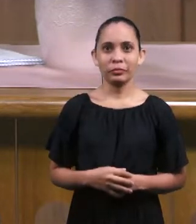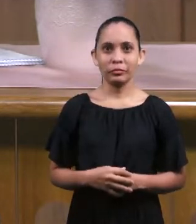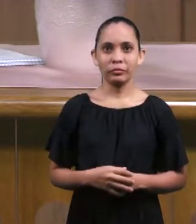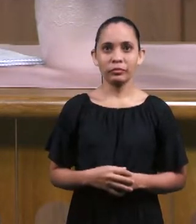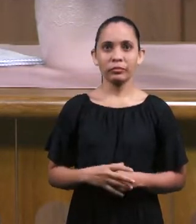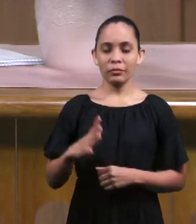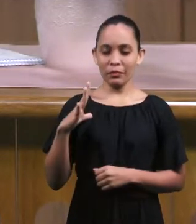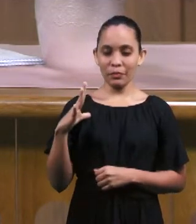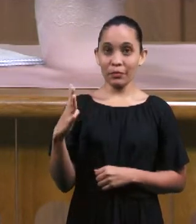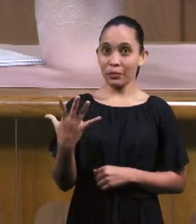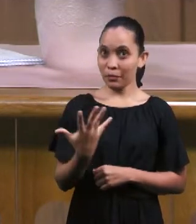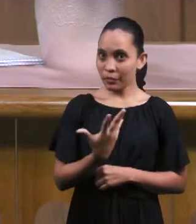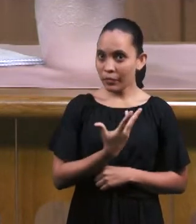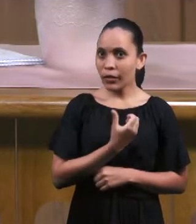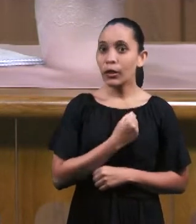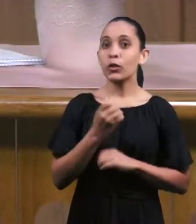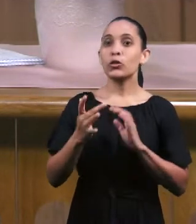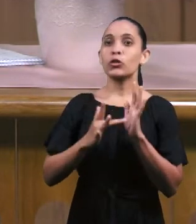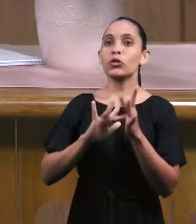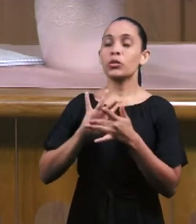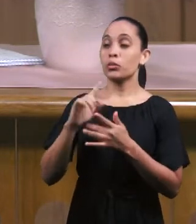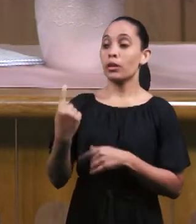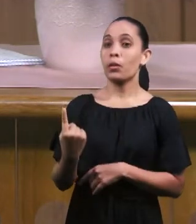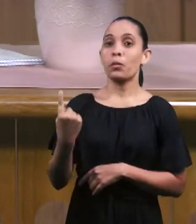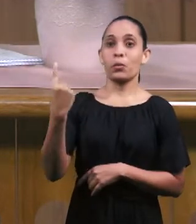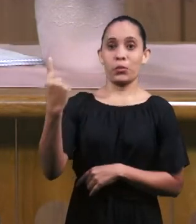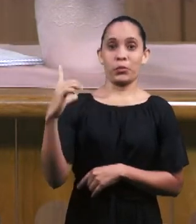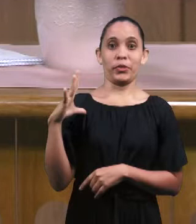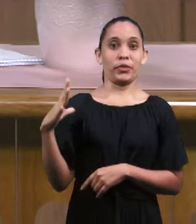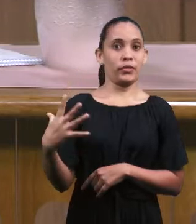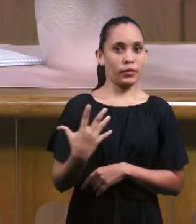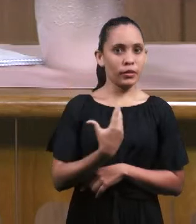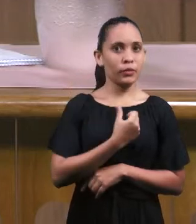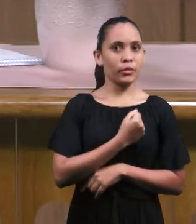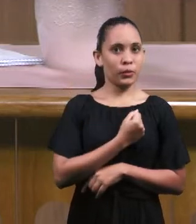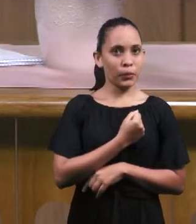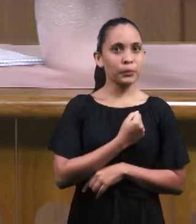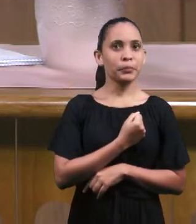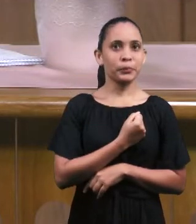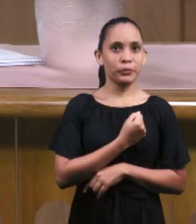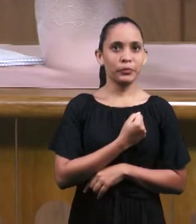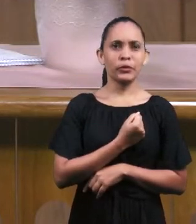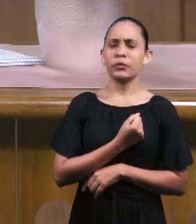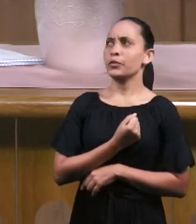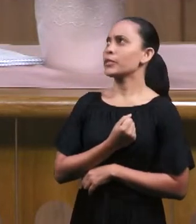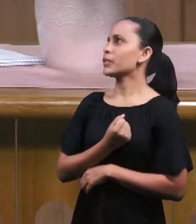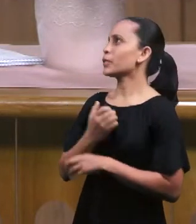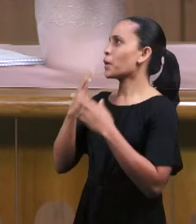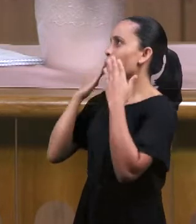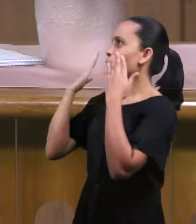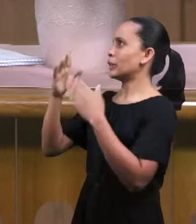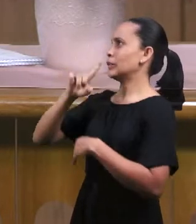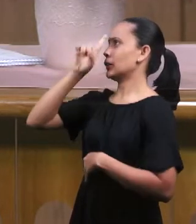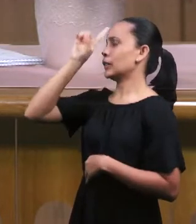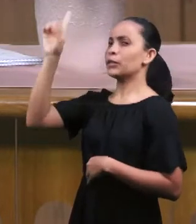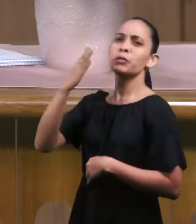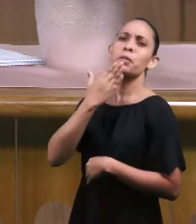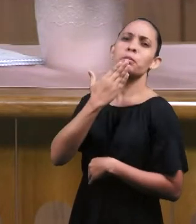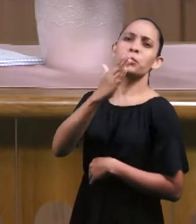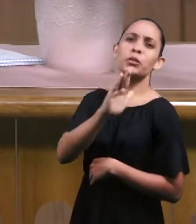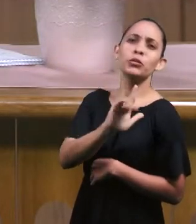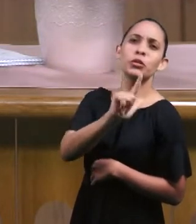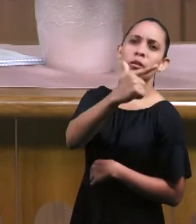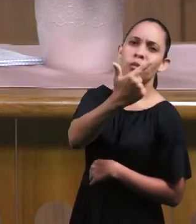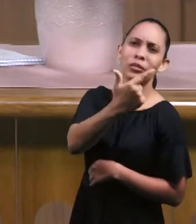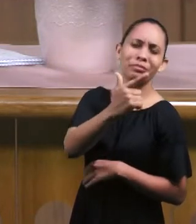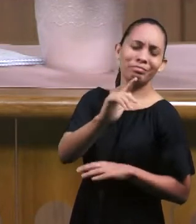sauveur, c'est le sacerdoce universel chrétien, vous allez directement à Dieu, vous n'avez pas besoin de demander à quelqu'un, cela